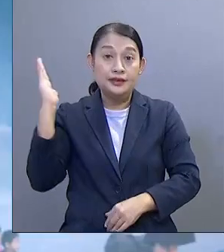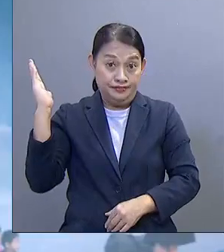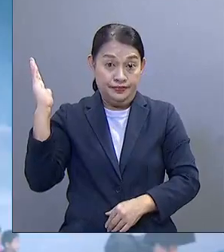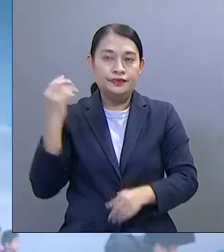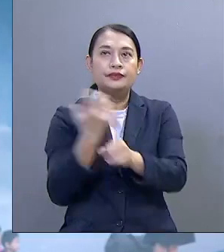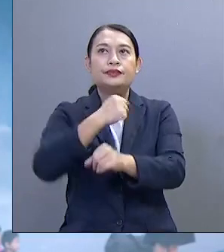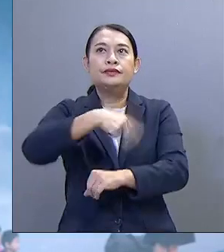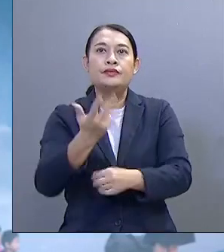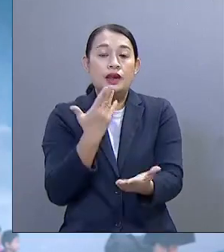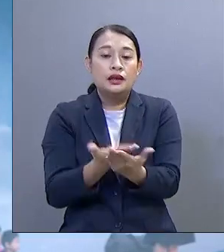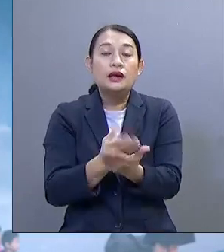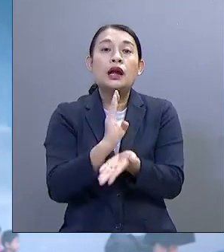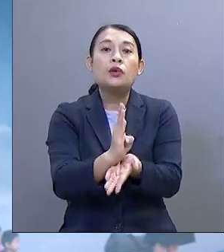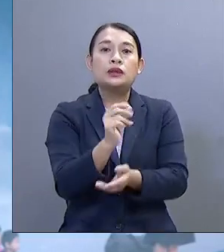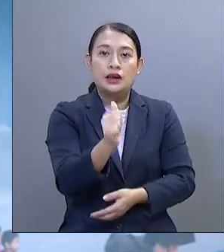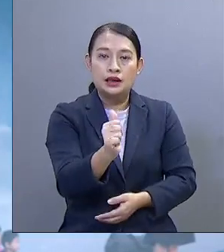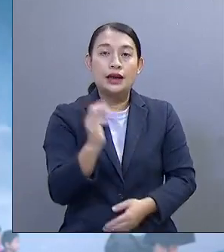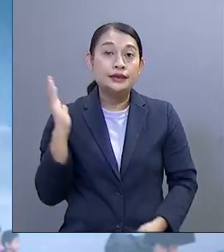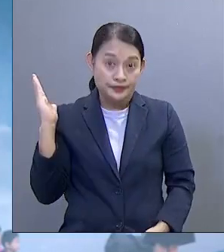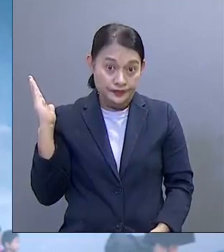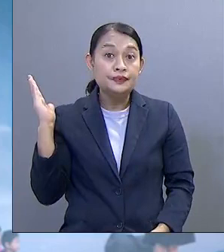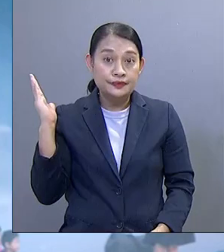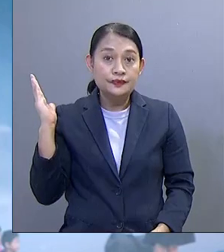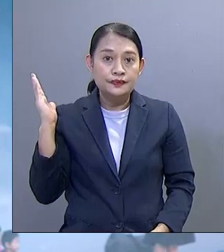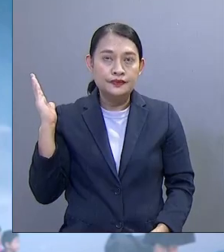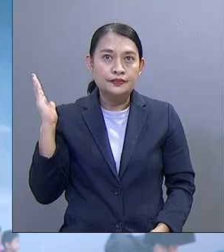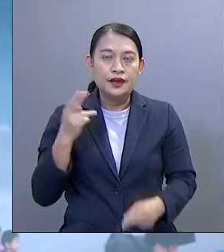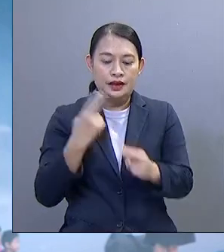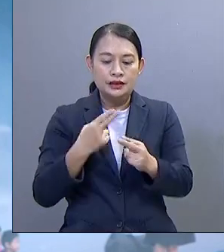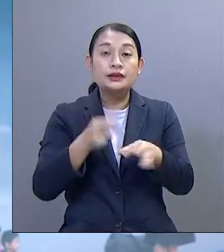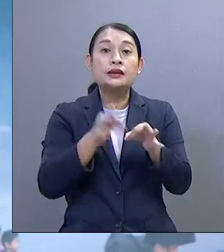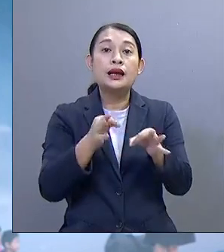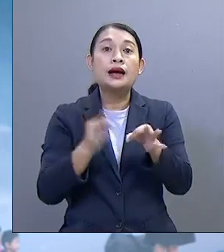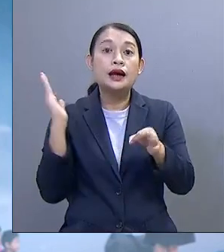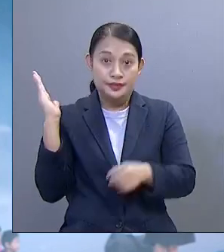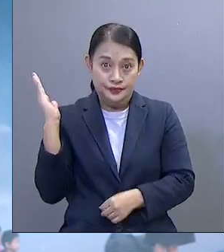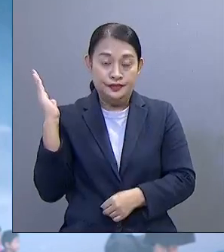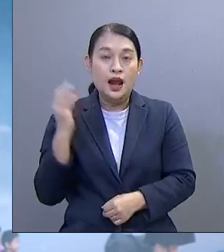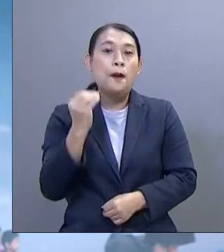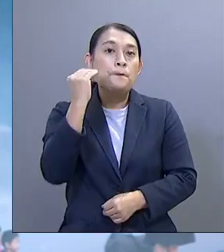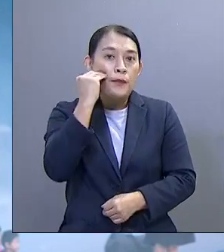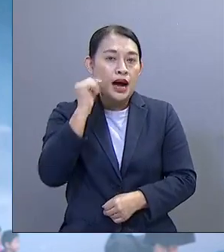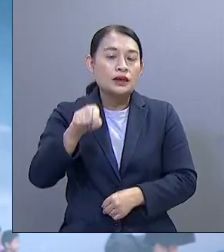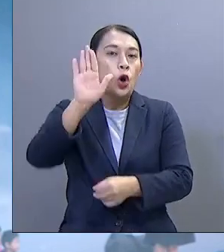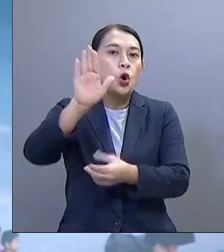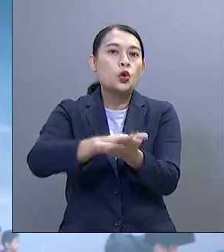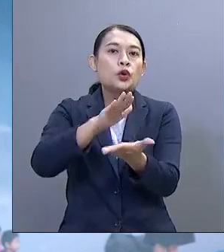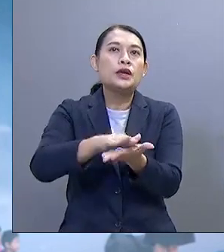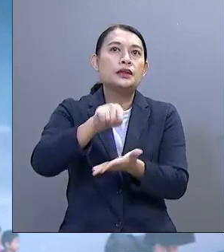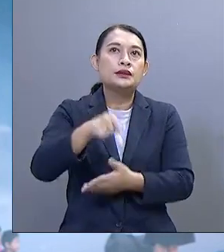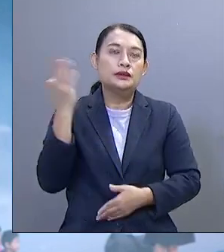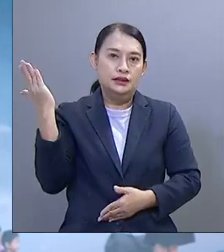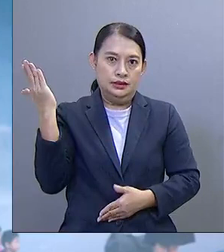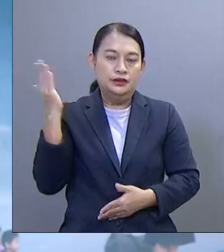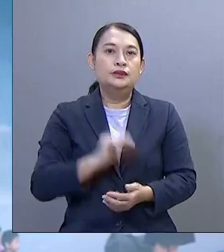ครจะบริจากเป็เงินได้เลยที่บัญชีนี้เป็นเชื่อบัชีเงินรายได้ สะถศิกษาบ้าน...โรงเรีนเพียงหล่วง 3